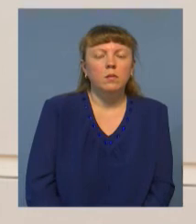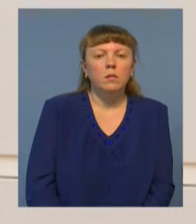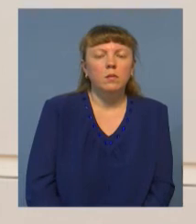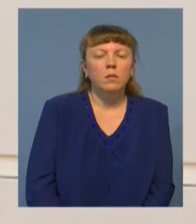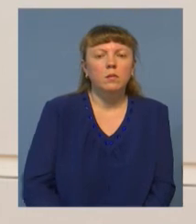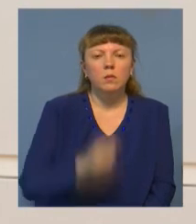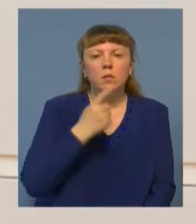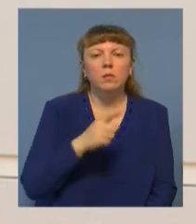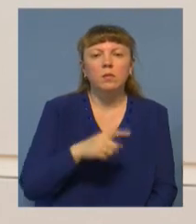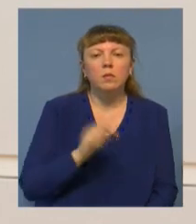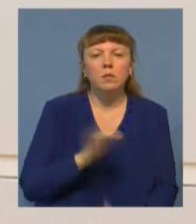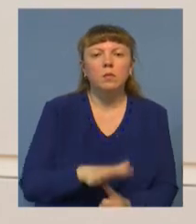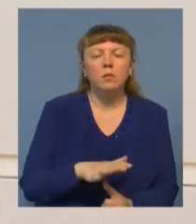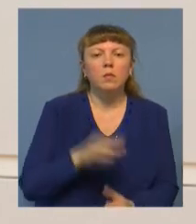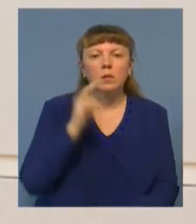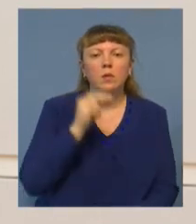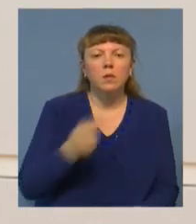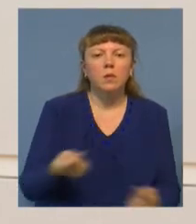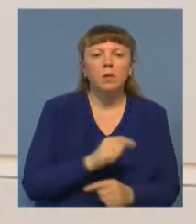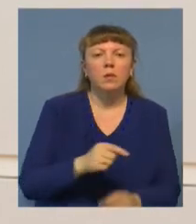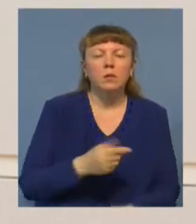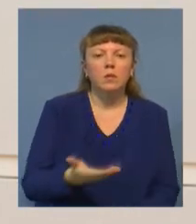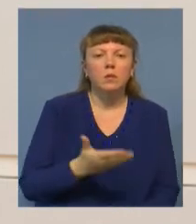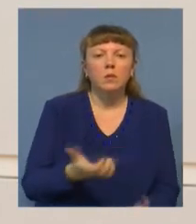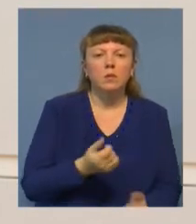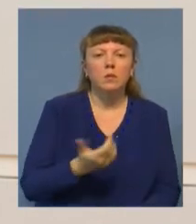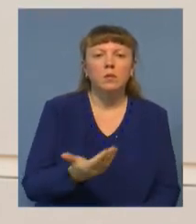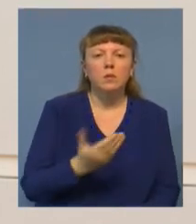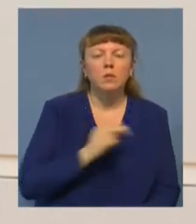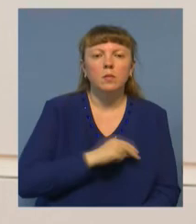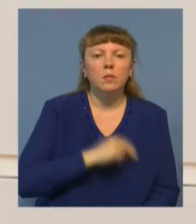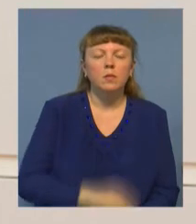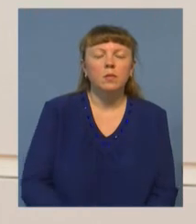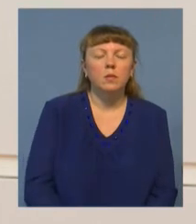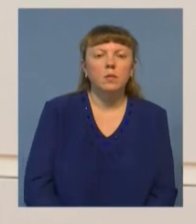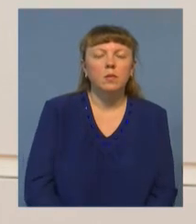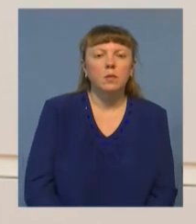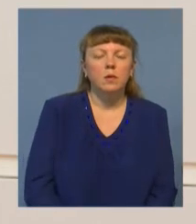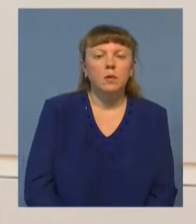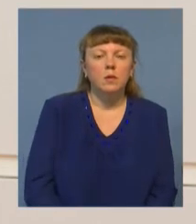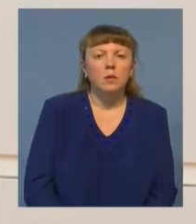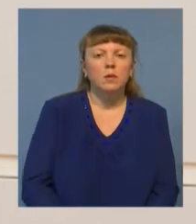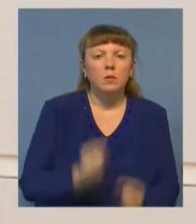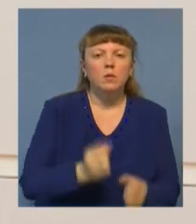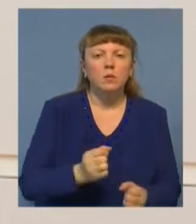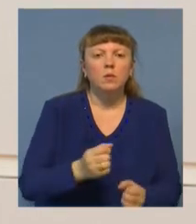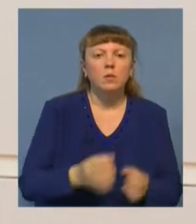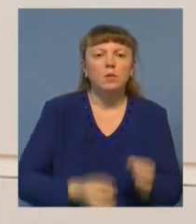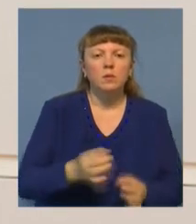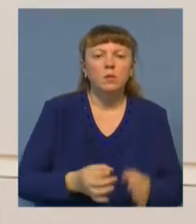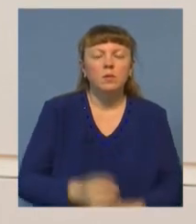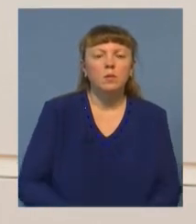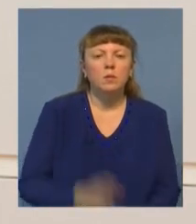номер приказа и дата приказа не соответствует дате принятия его на работу. И направляет в суд.